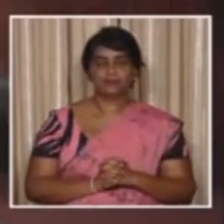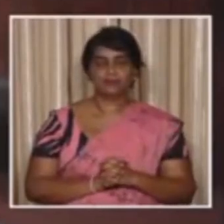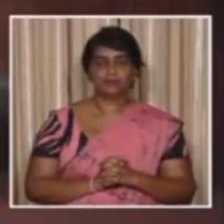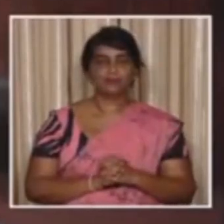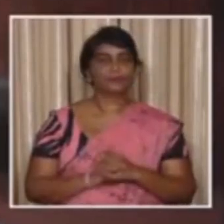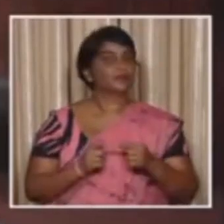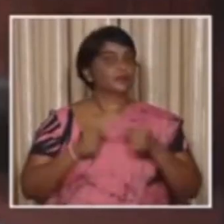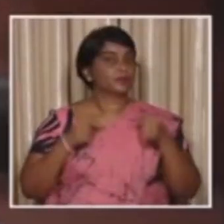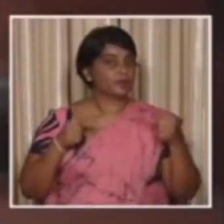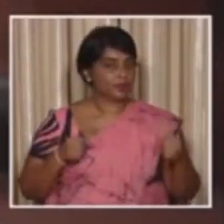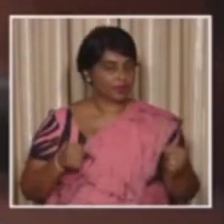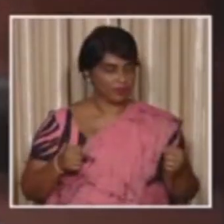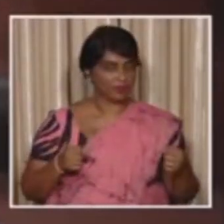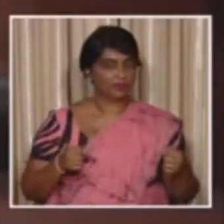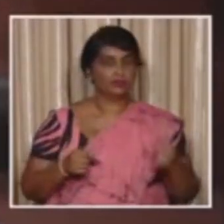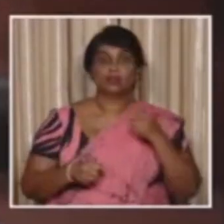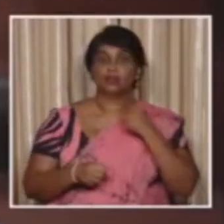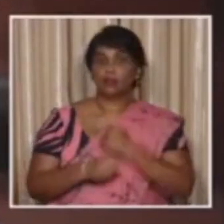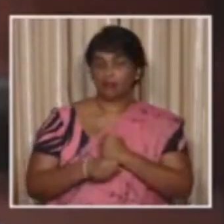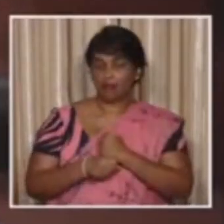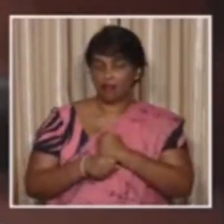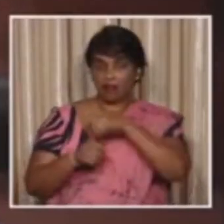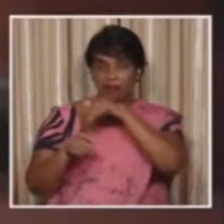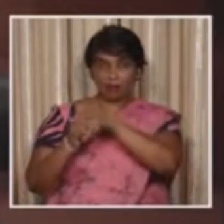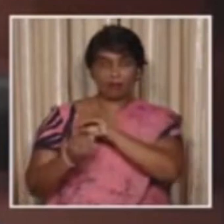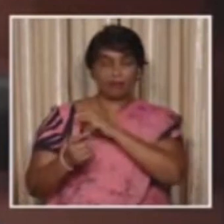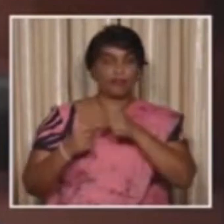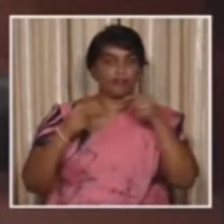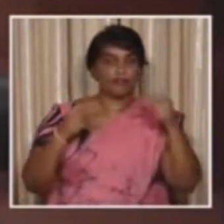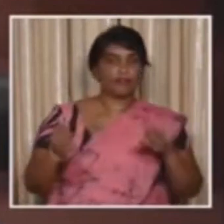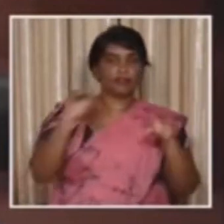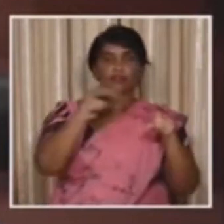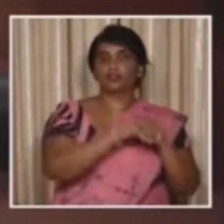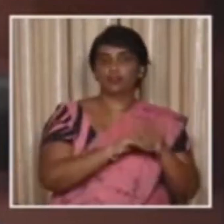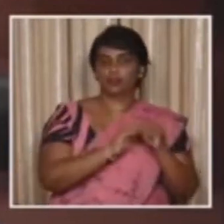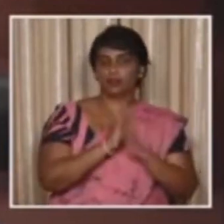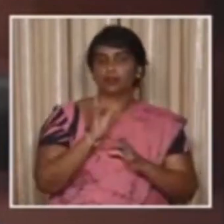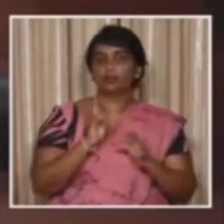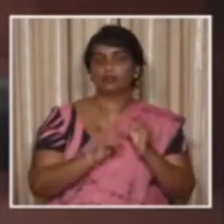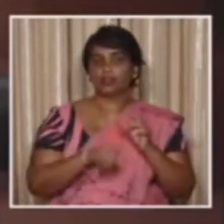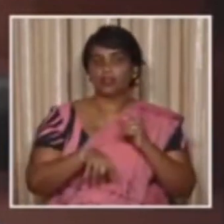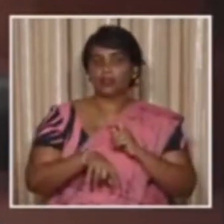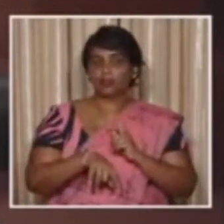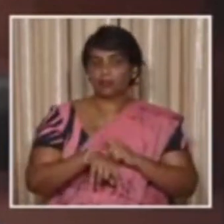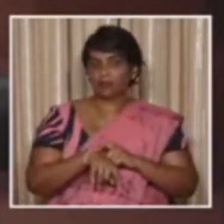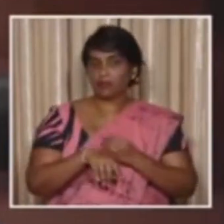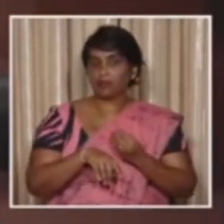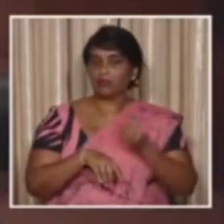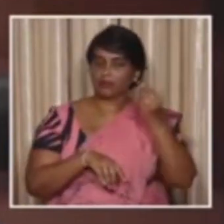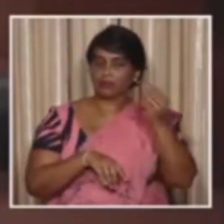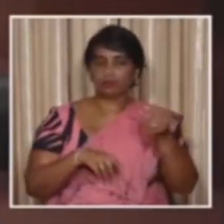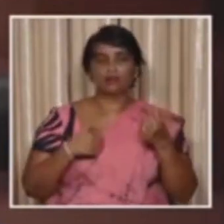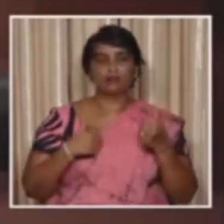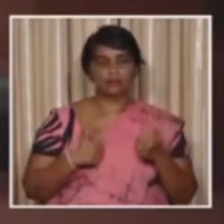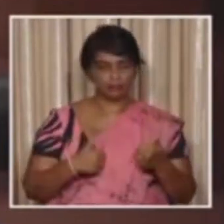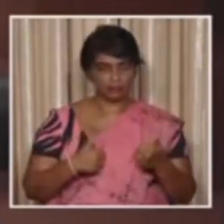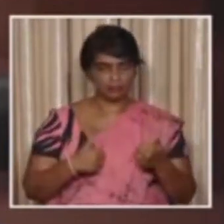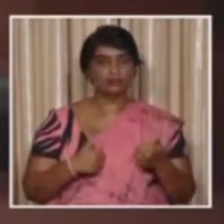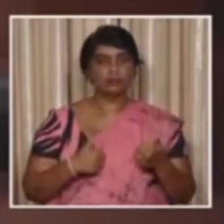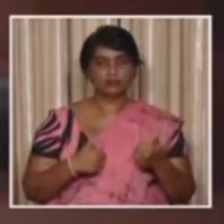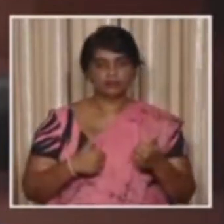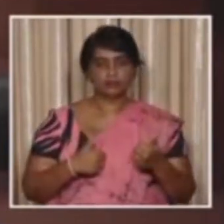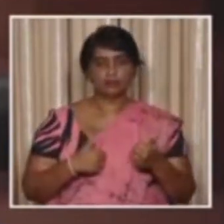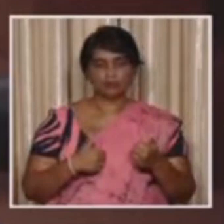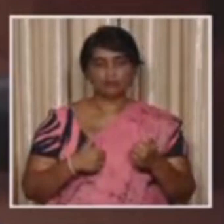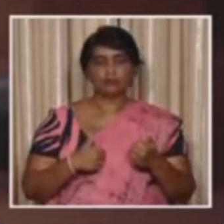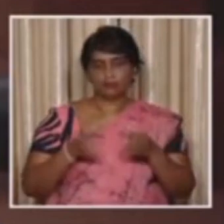විපක්ෂෙන් ආණ්ඩුවේ සිට විපක්ෂයට වාඩි වුණු මන්ත්‍රීවරුන්ට වෙලාව ලබා දීම හරි ඒක කාණ්ඩයකට